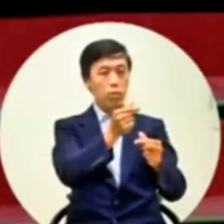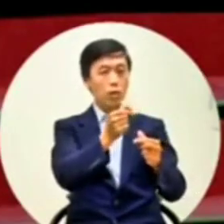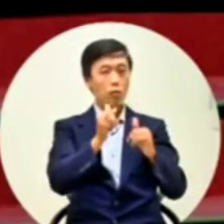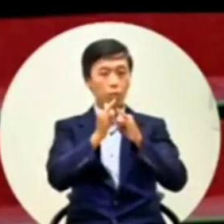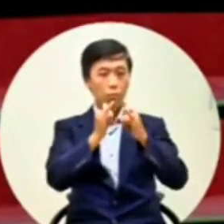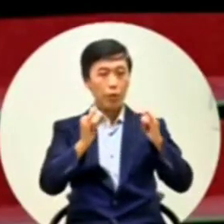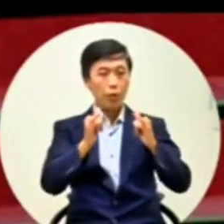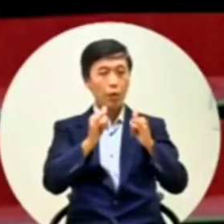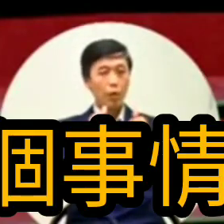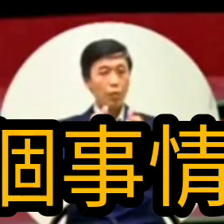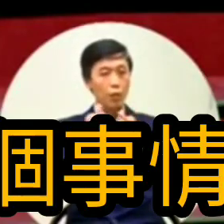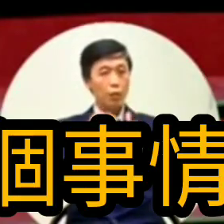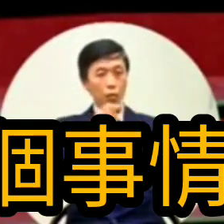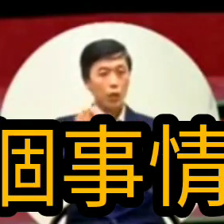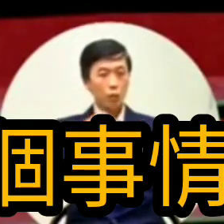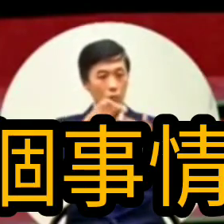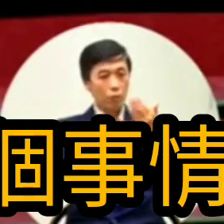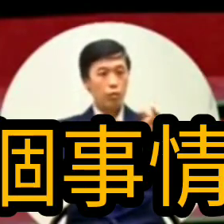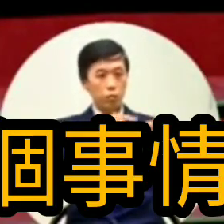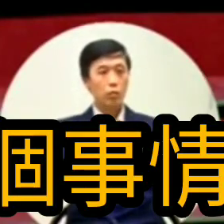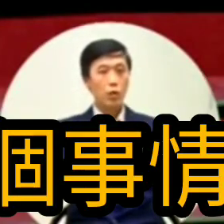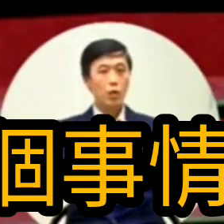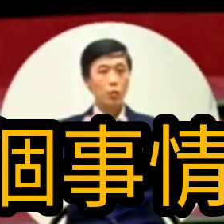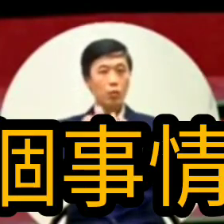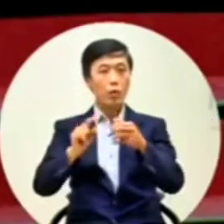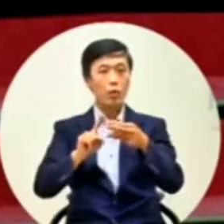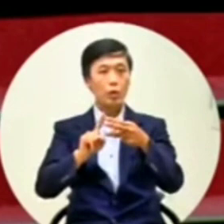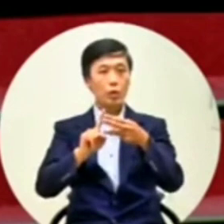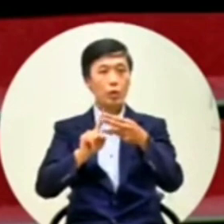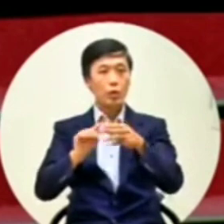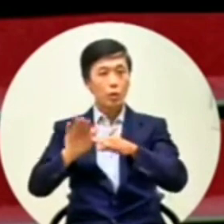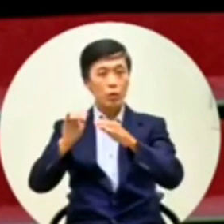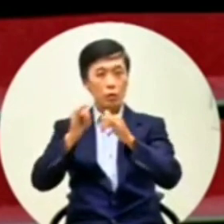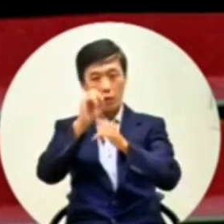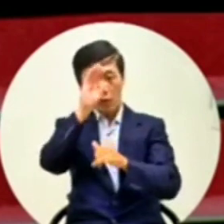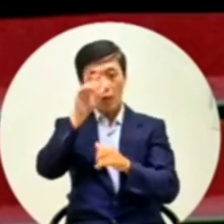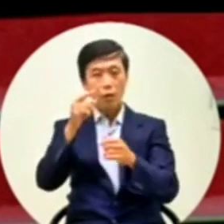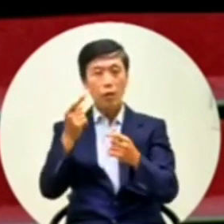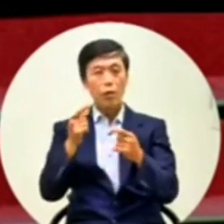民进党又是双标党，我们讲一下这个事情。从以前，